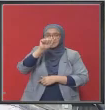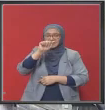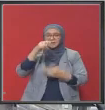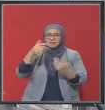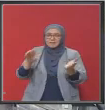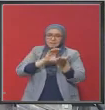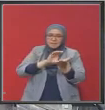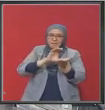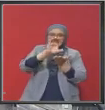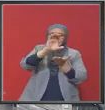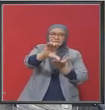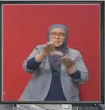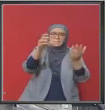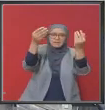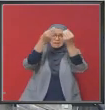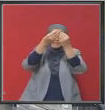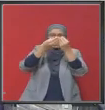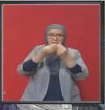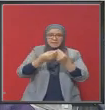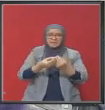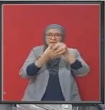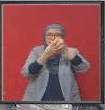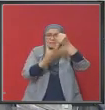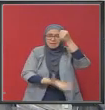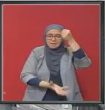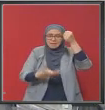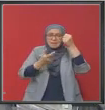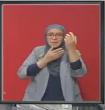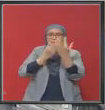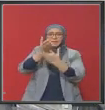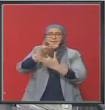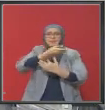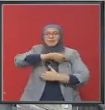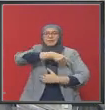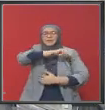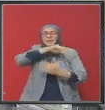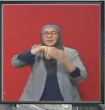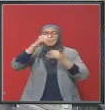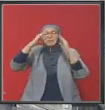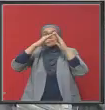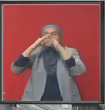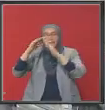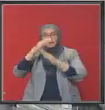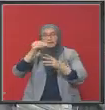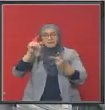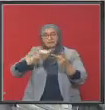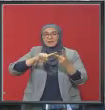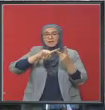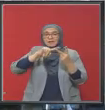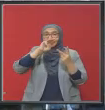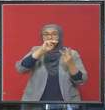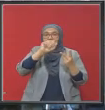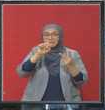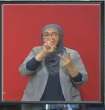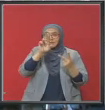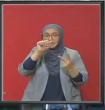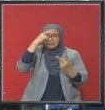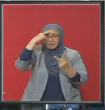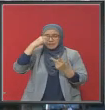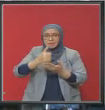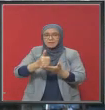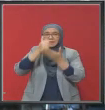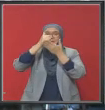memproduksi kan sejumlah dana melalui Kementrian pembangunan luapan dada majelis amanah rakyat bagi membantu Usahawan